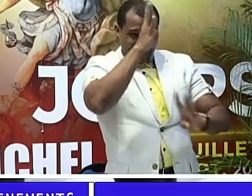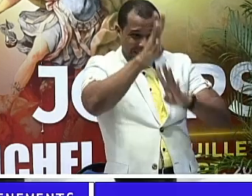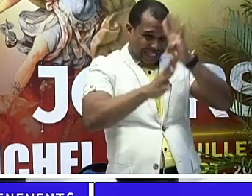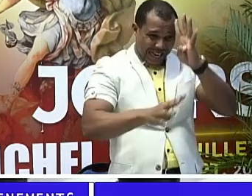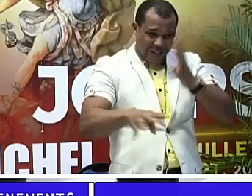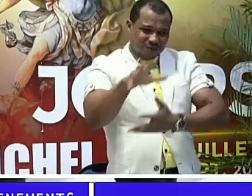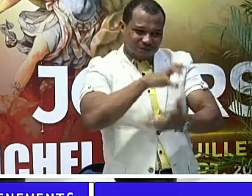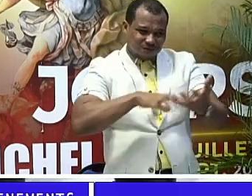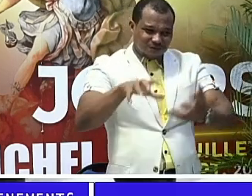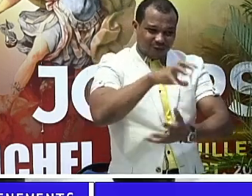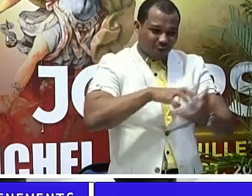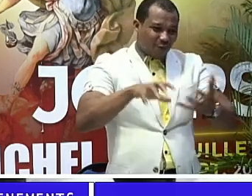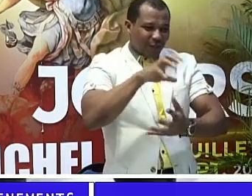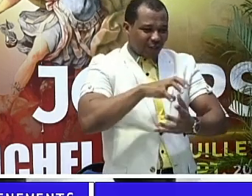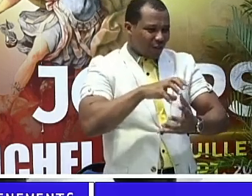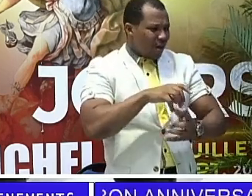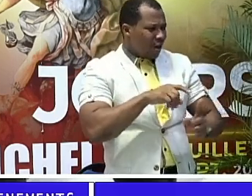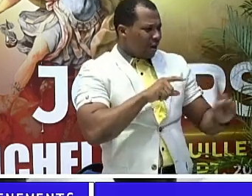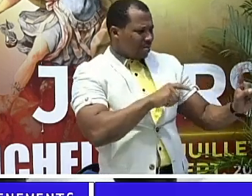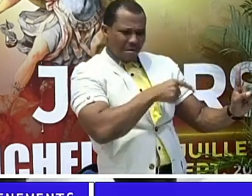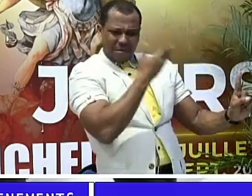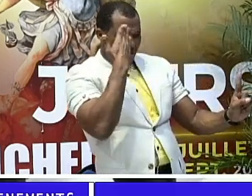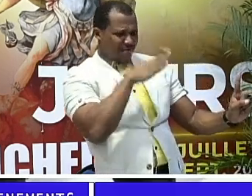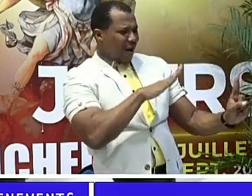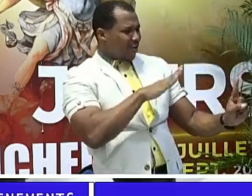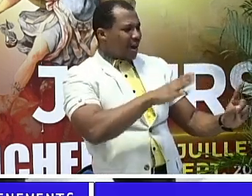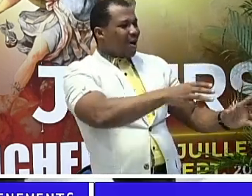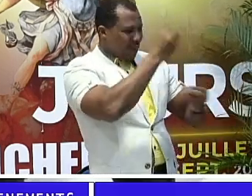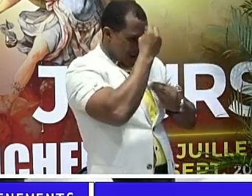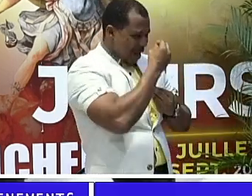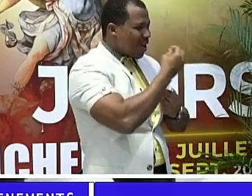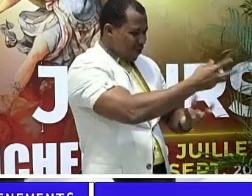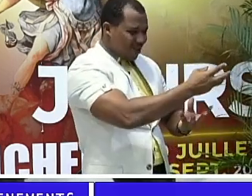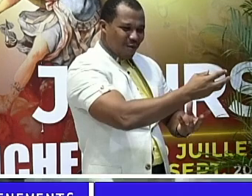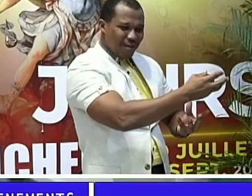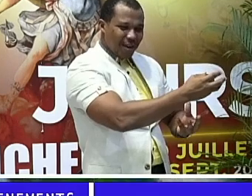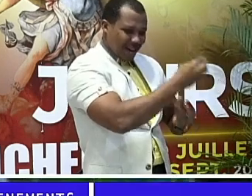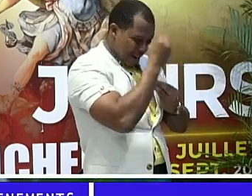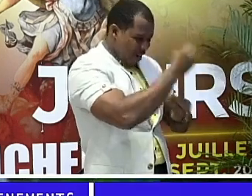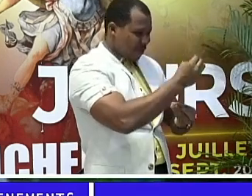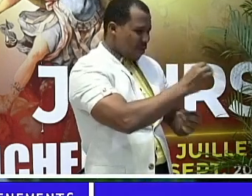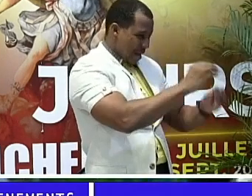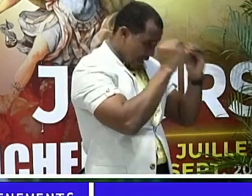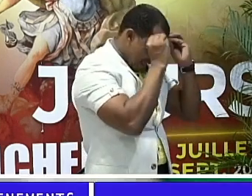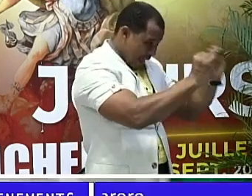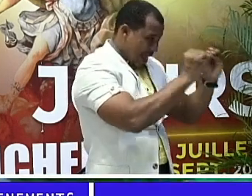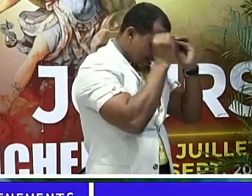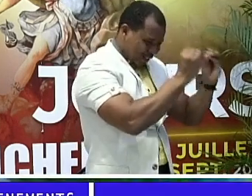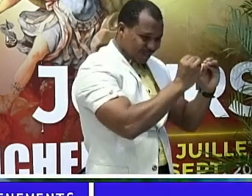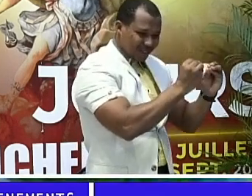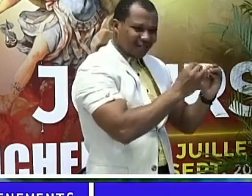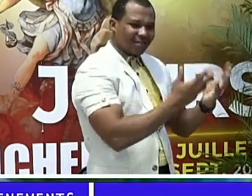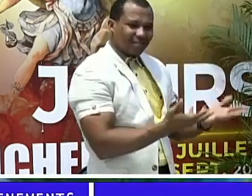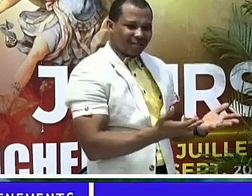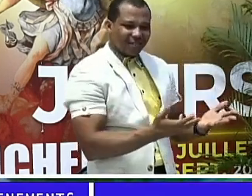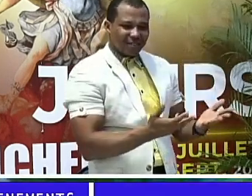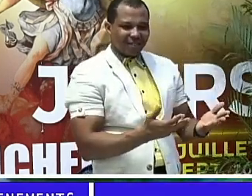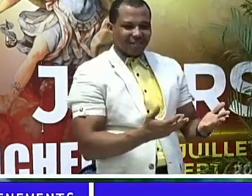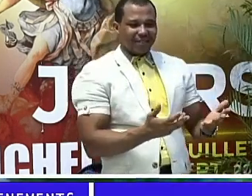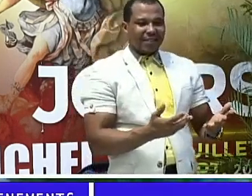nom dans la ligne de la précision, sans que nous ne disions que ce n'est pas nous-mêmes, c'est eux-mêmes. Non, ce n'est